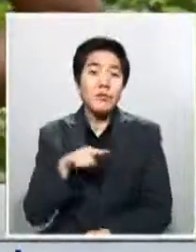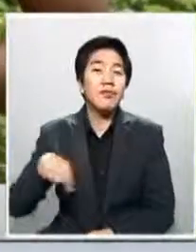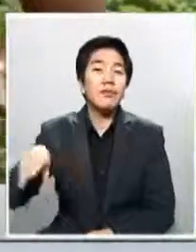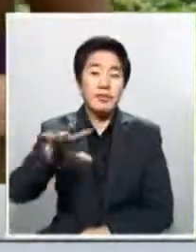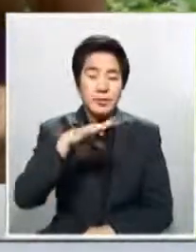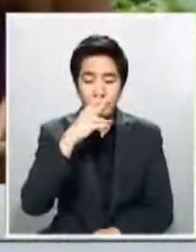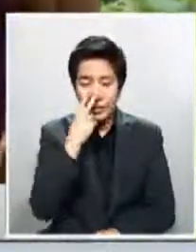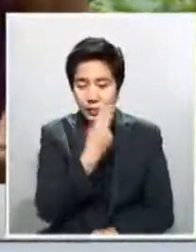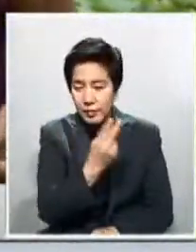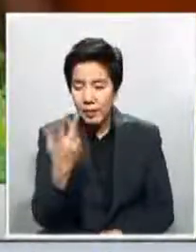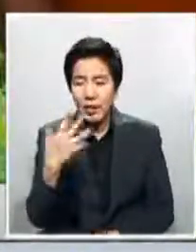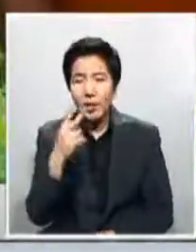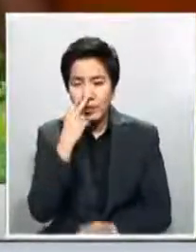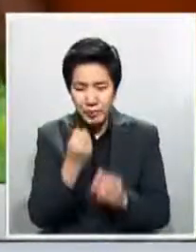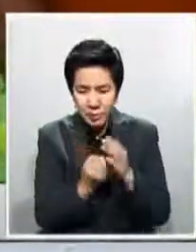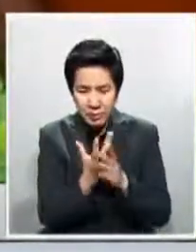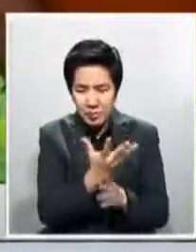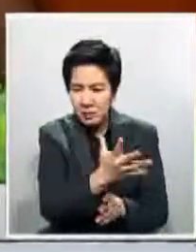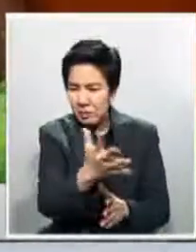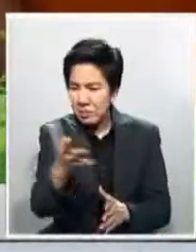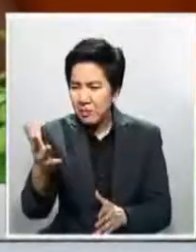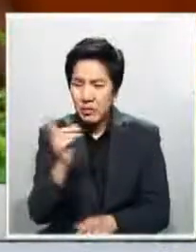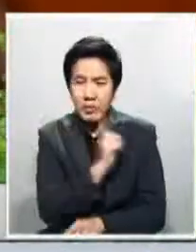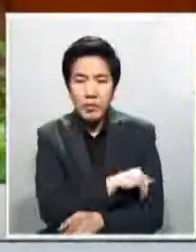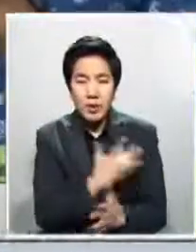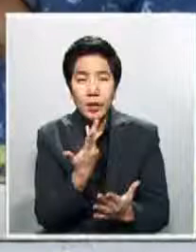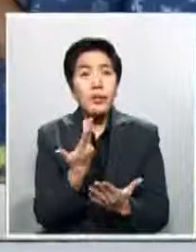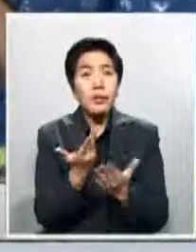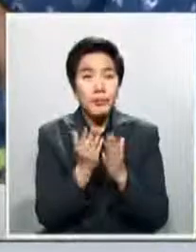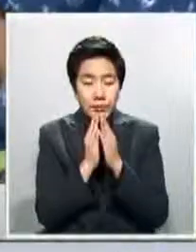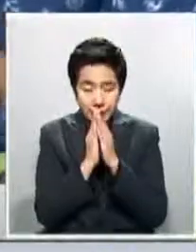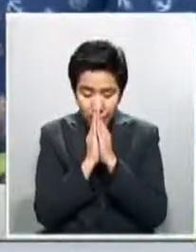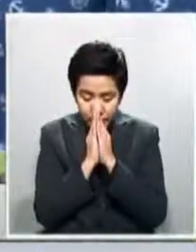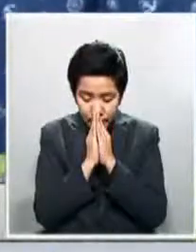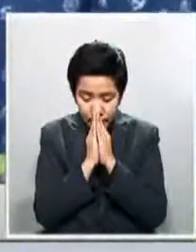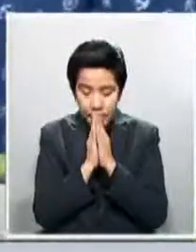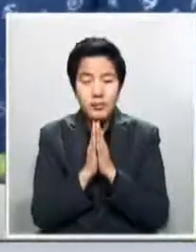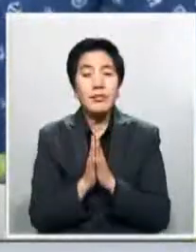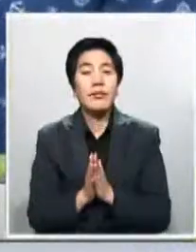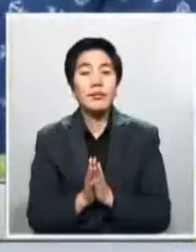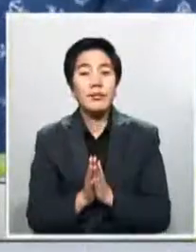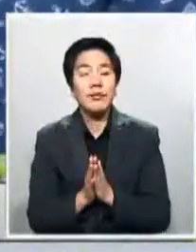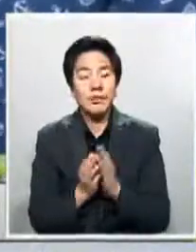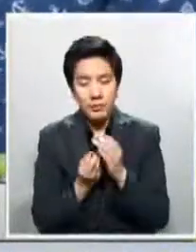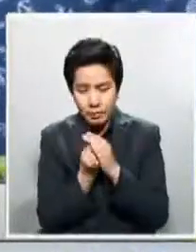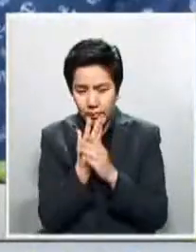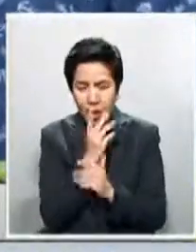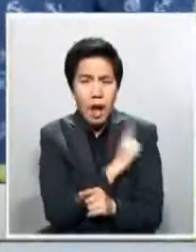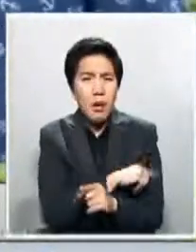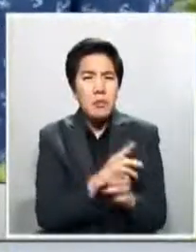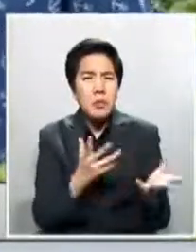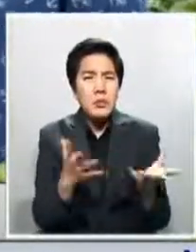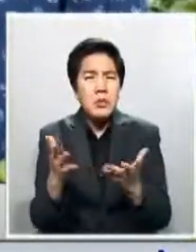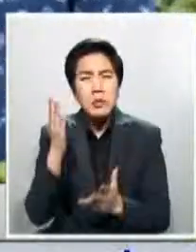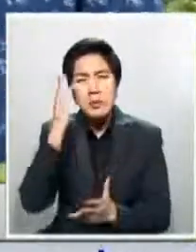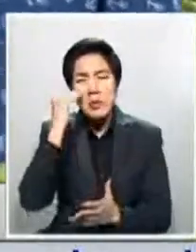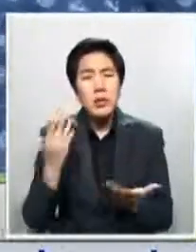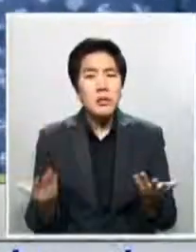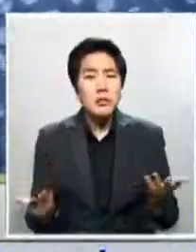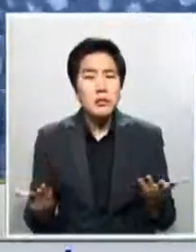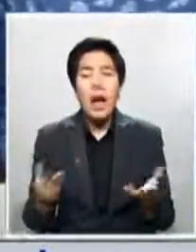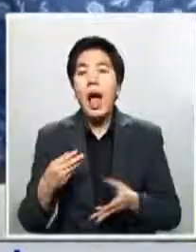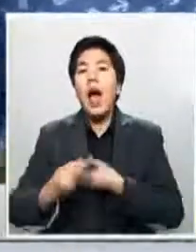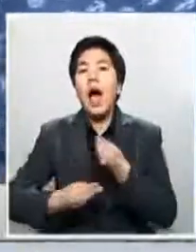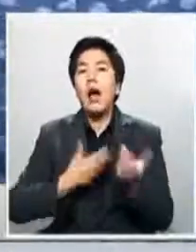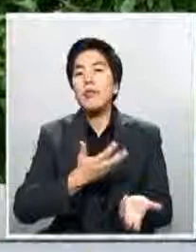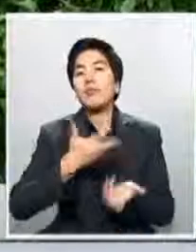ฮะ เน ี่ ย ไม่ค่อยมีดอกเลยเนาะสวัสดีค่ะพี่ สวัสดีครับ ดอกมันไปไหนหมดแล้วพี่ตอนนี ้อ๋อไปขาย